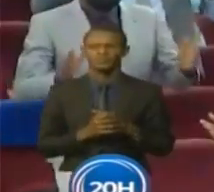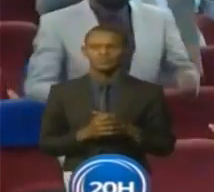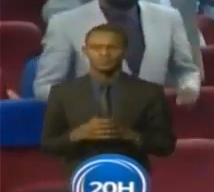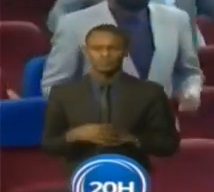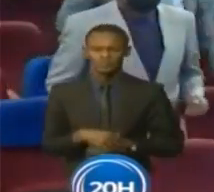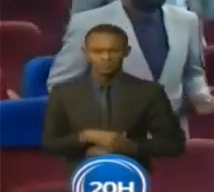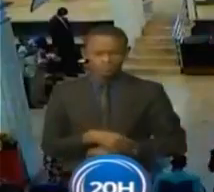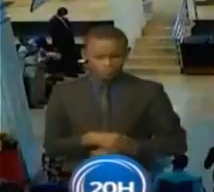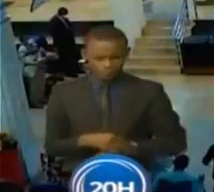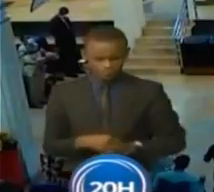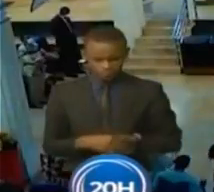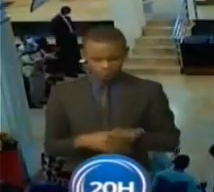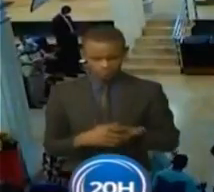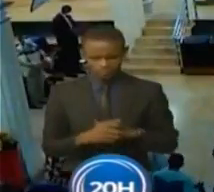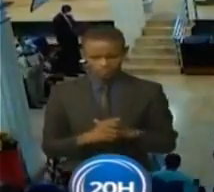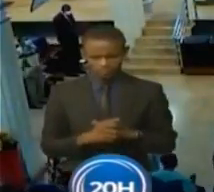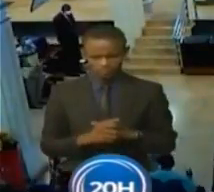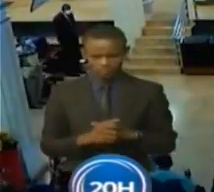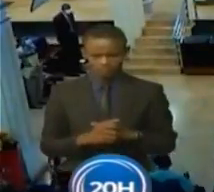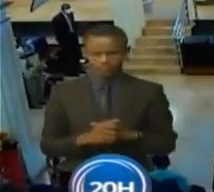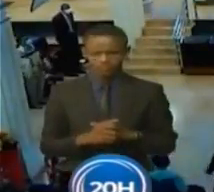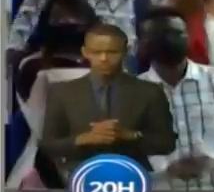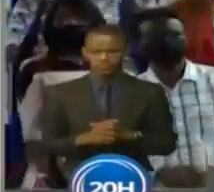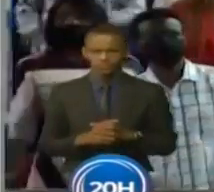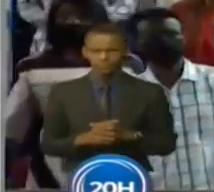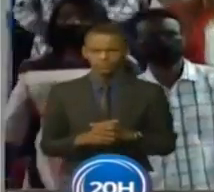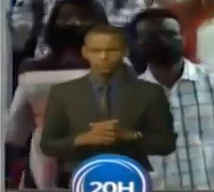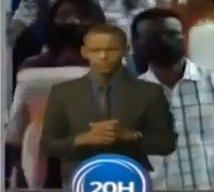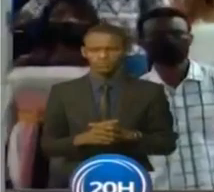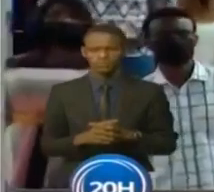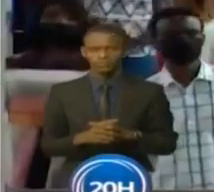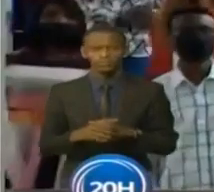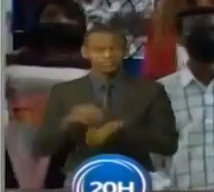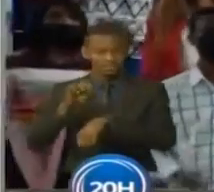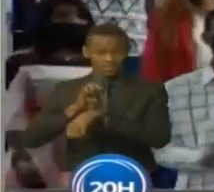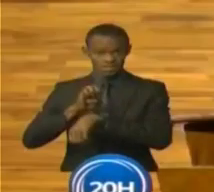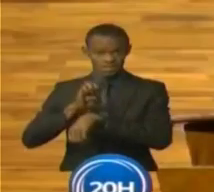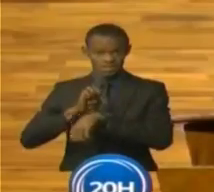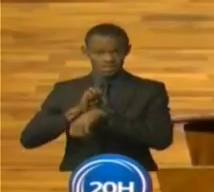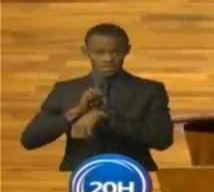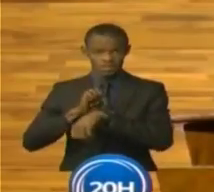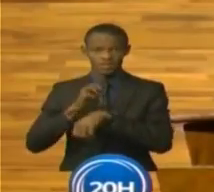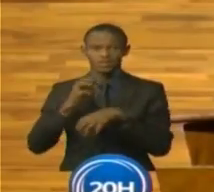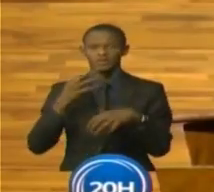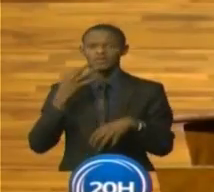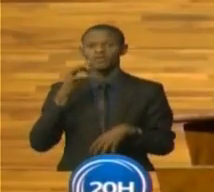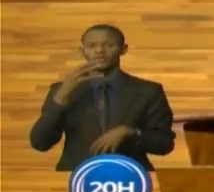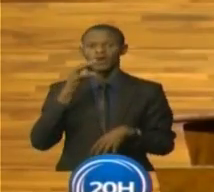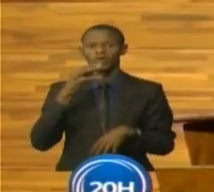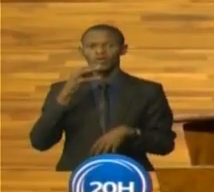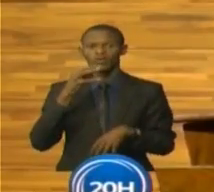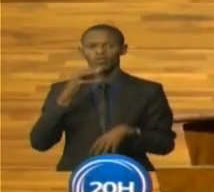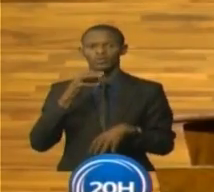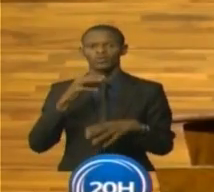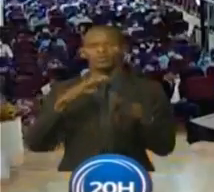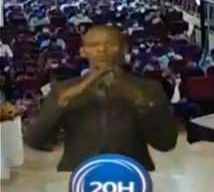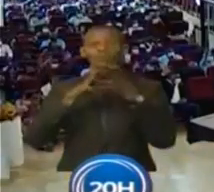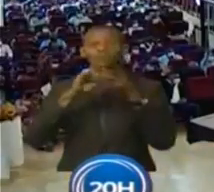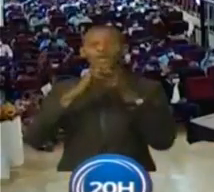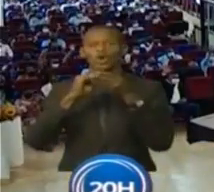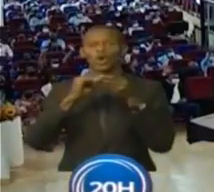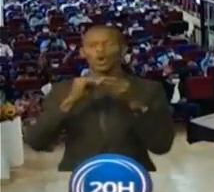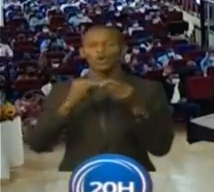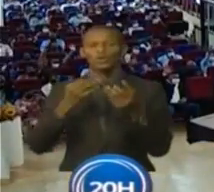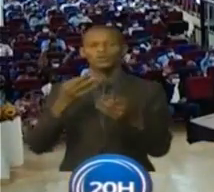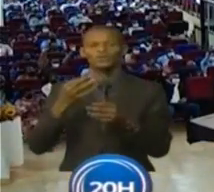Le mois d'octobre marque un moment important dans l'histoire du centre évangélique francophone Parole du Salut, Gombe à Kinshasa.